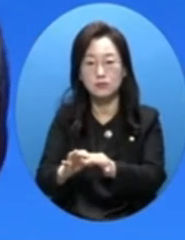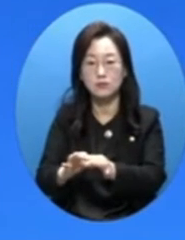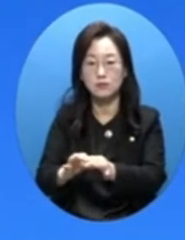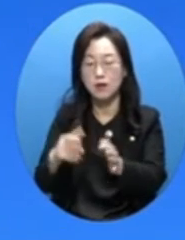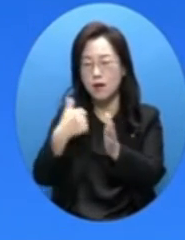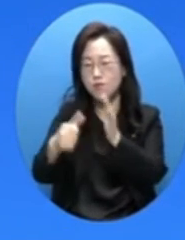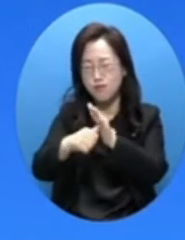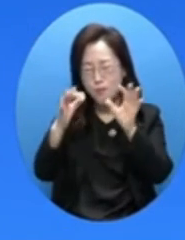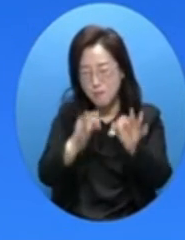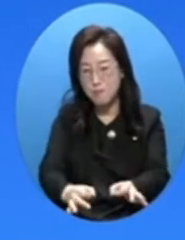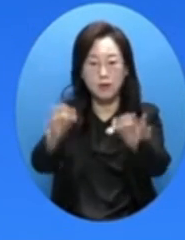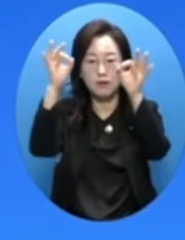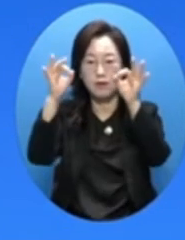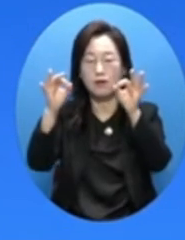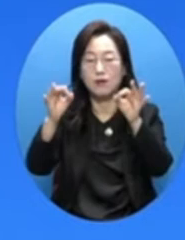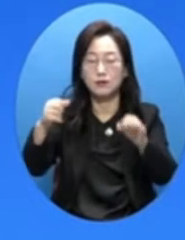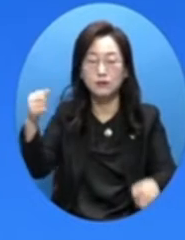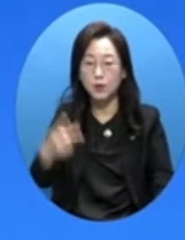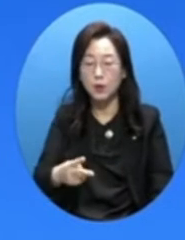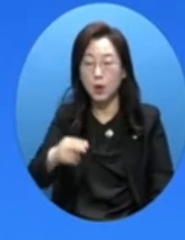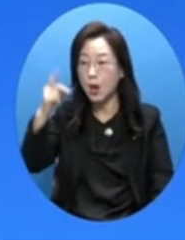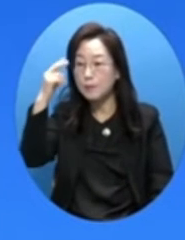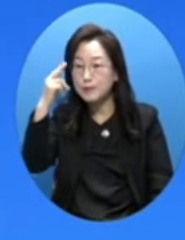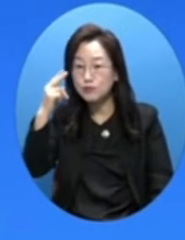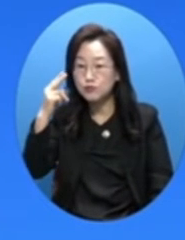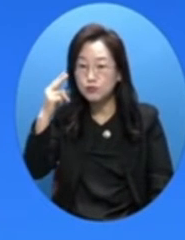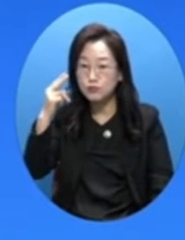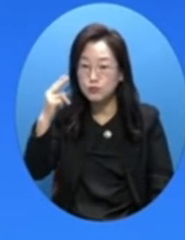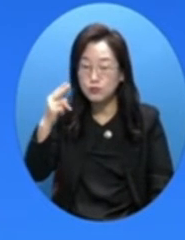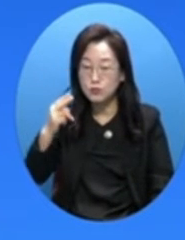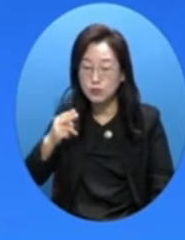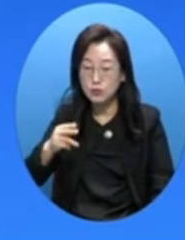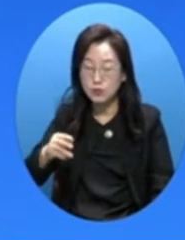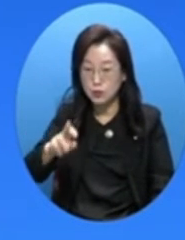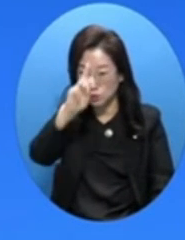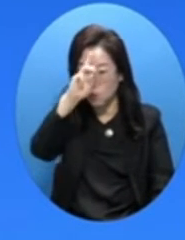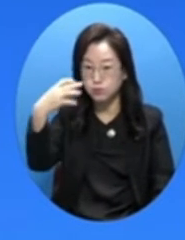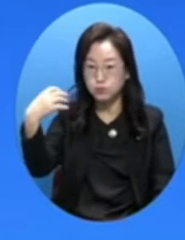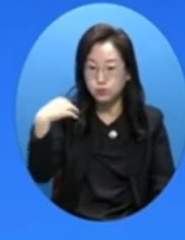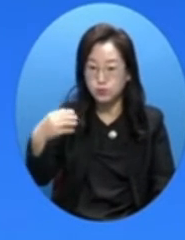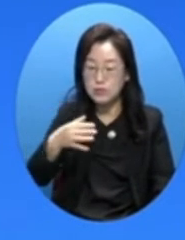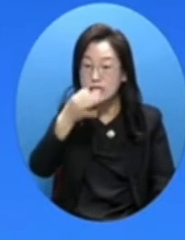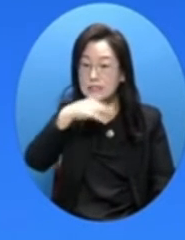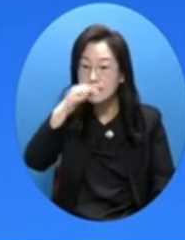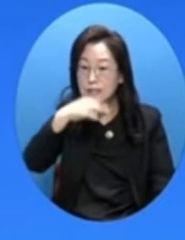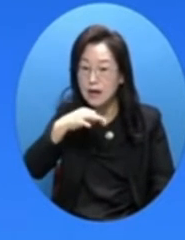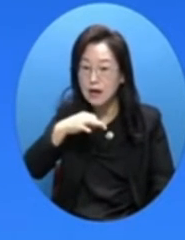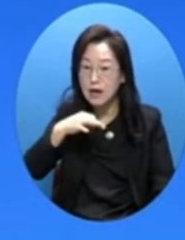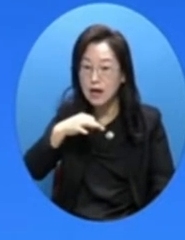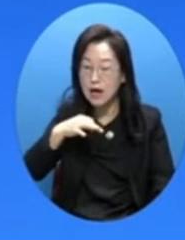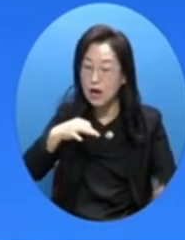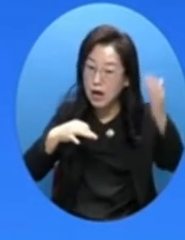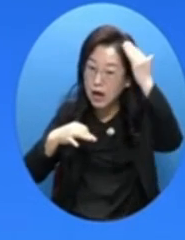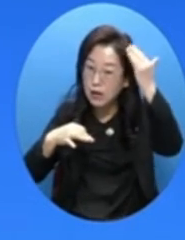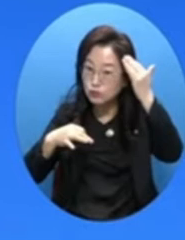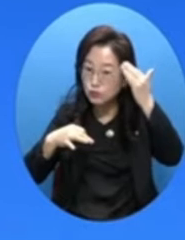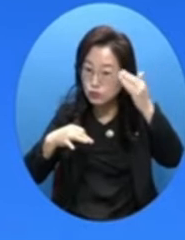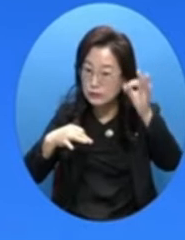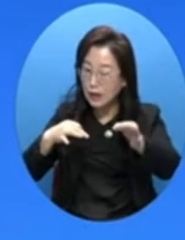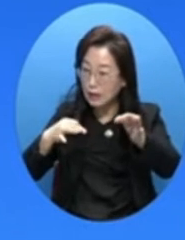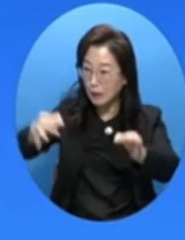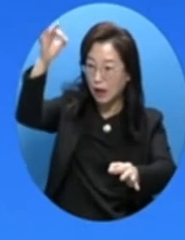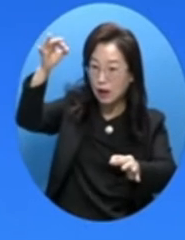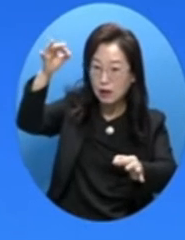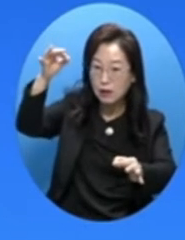물가가 폭등하고 또 미국이 연방정부에서 이자율을 갖다 우리나라보다 더 높여 올려놔갖고